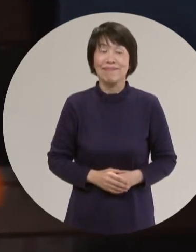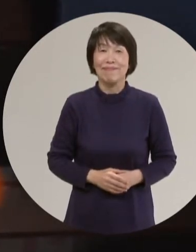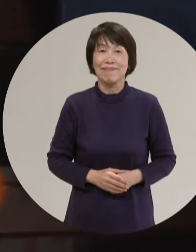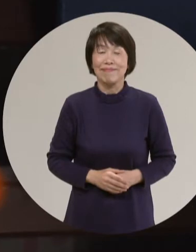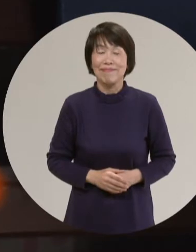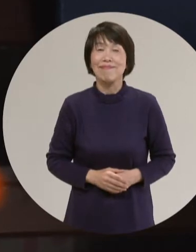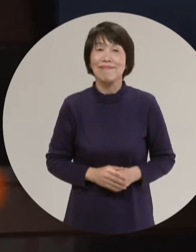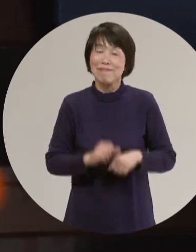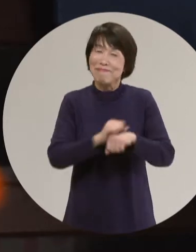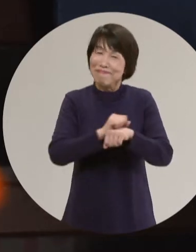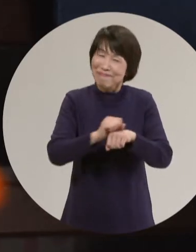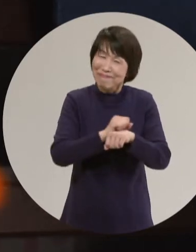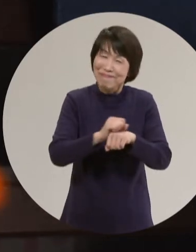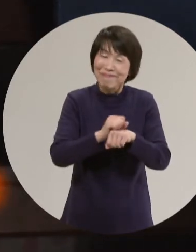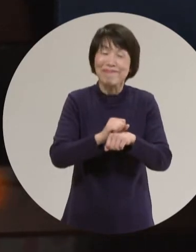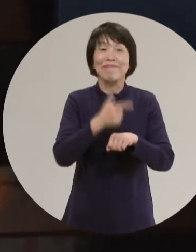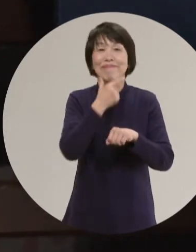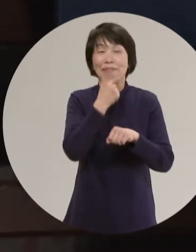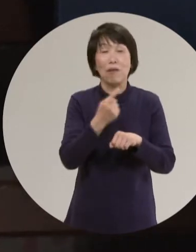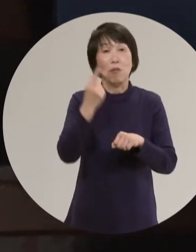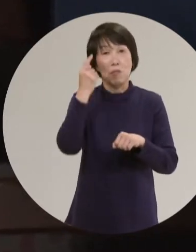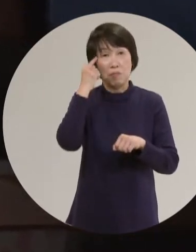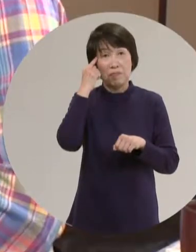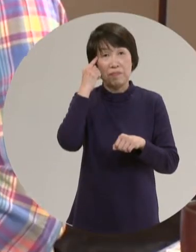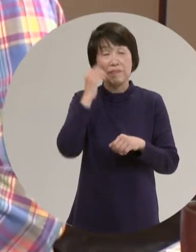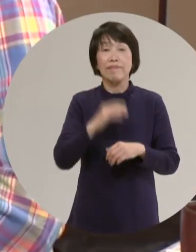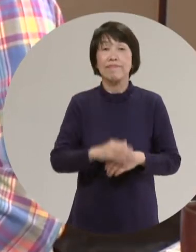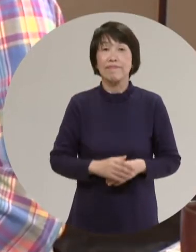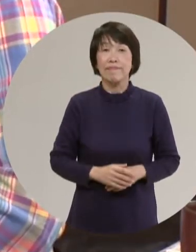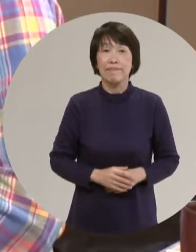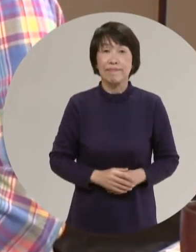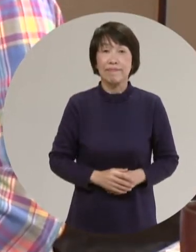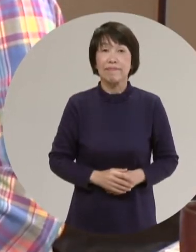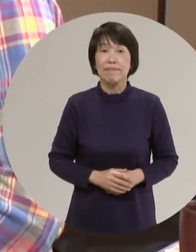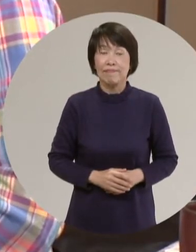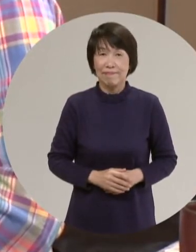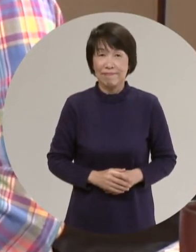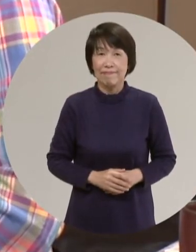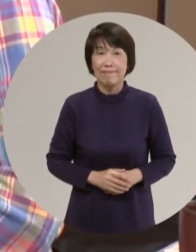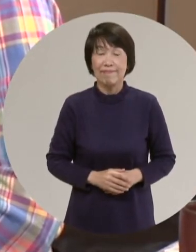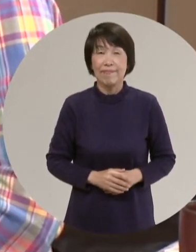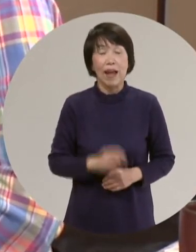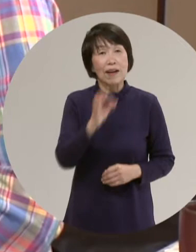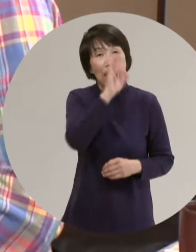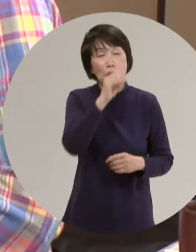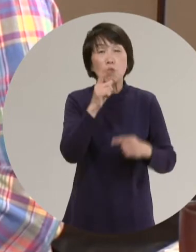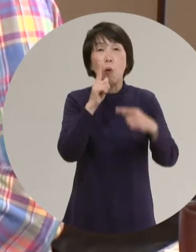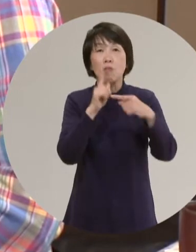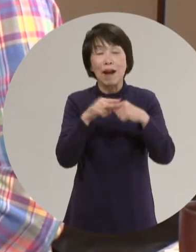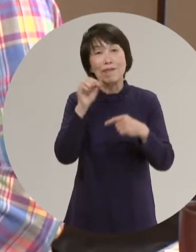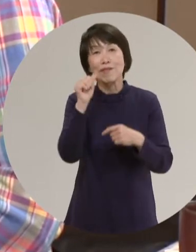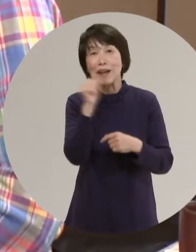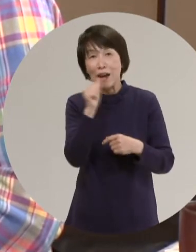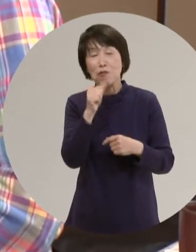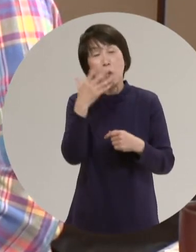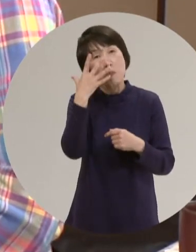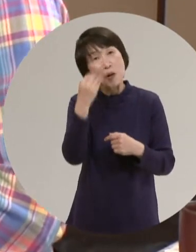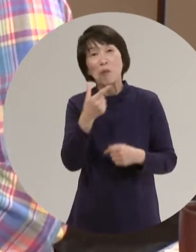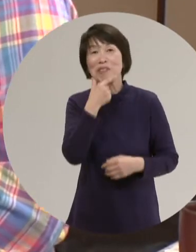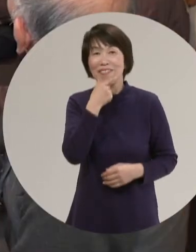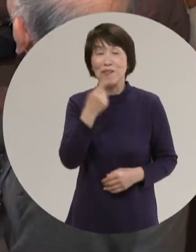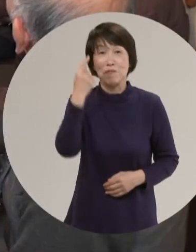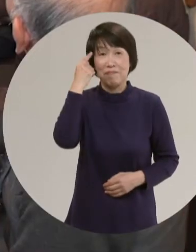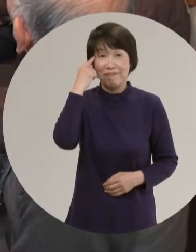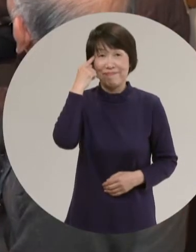ようなガイドになったらいいんじゃないかなと、まあ、そうなったら、うん、一番ベストだなと思ってますけどね。